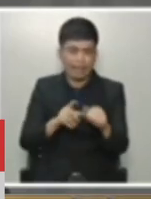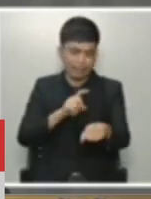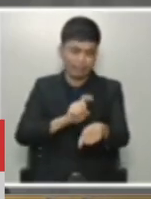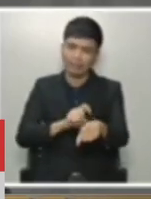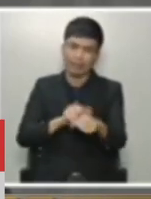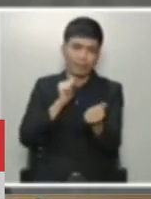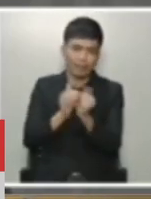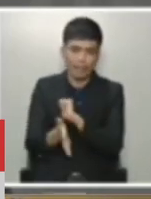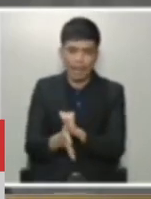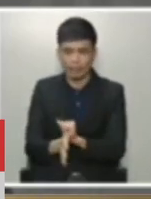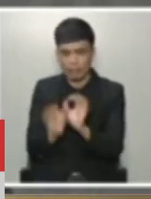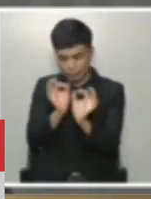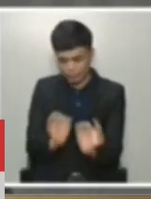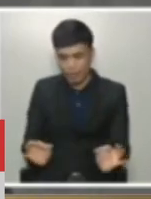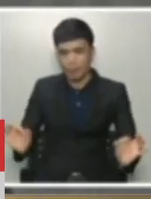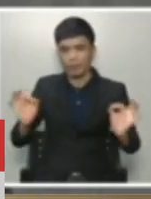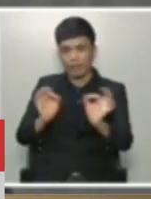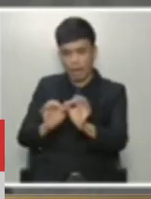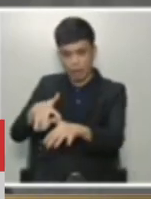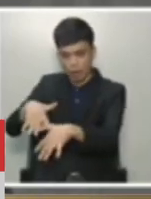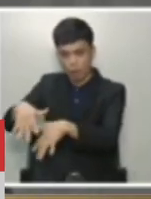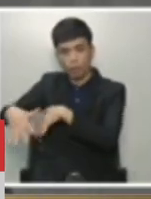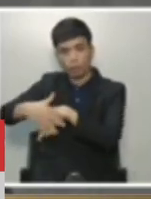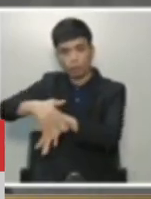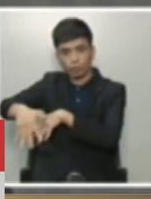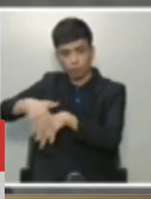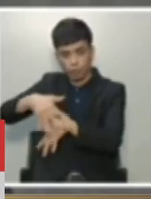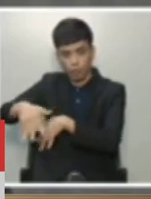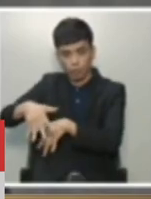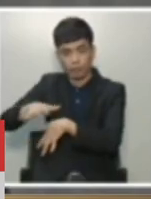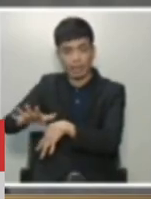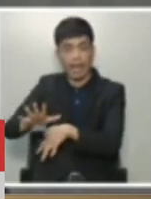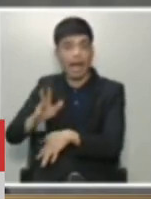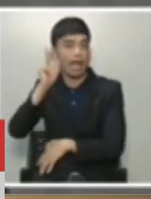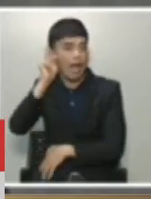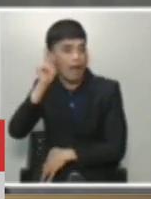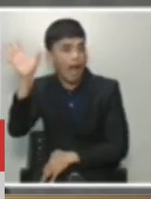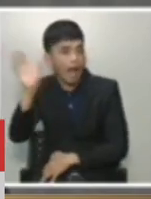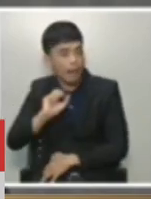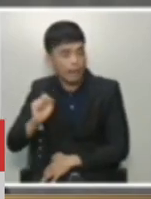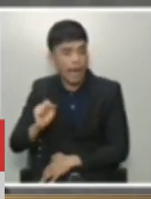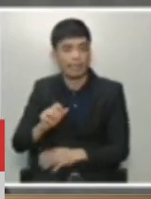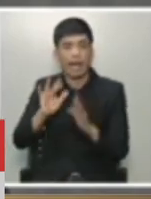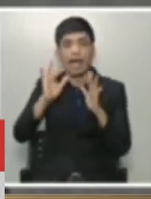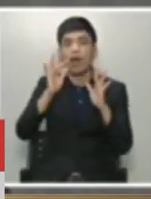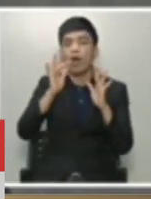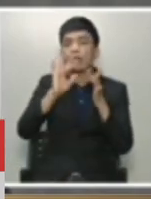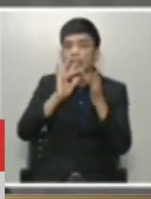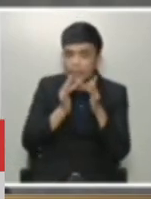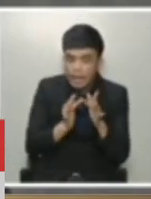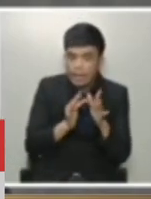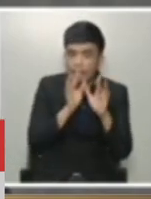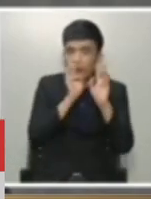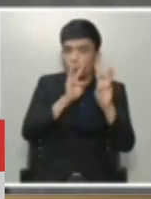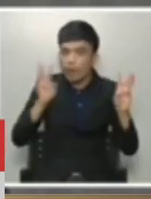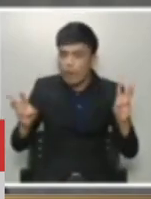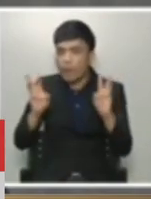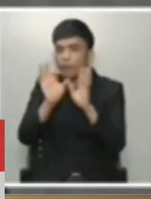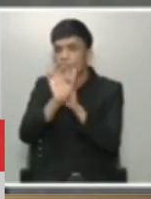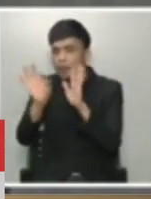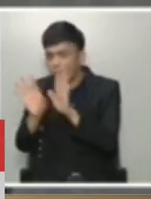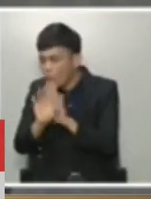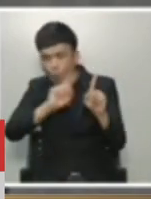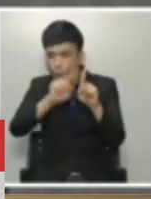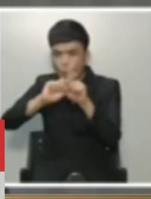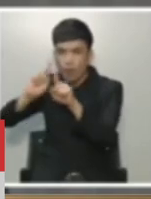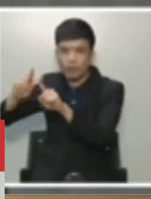การสื่อสารของพี่น้องประชาชนนะครับมันเป็นระบบดิจิตอลระบบโซเชียลออนไลน์ทุกอย่างเนี่ยมันมีการสื่อสารทุก